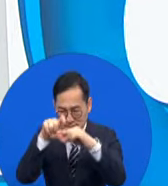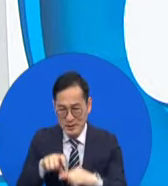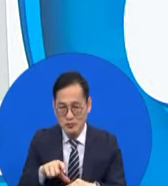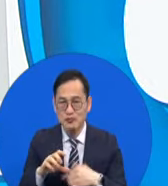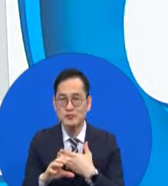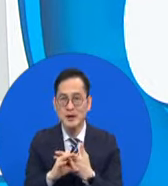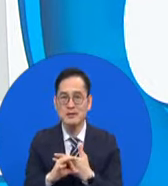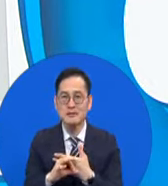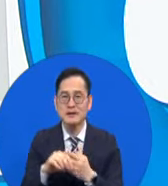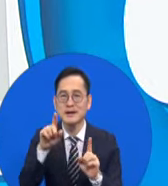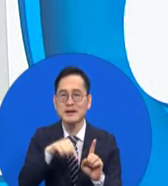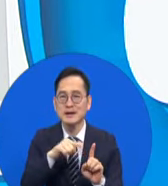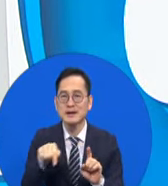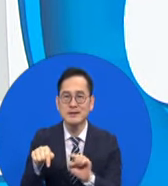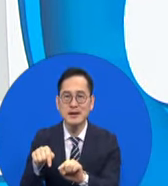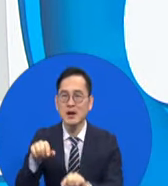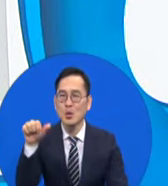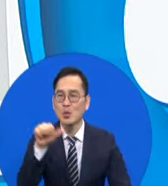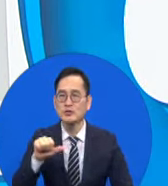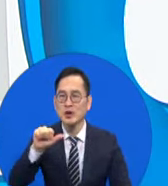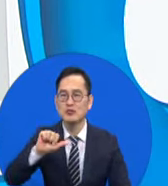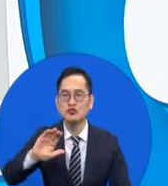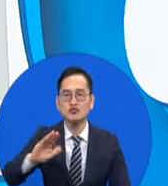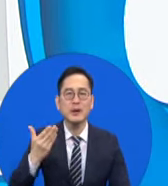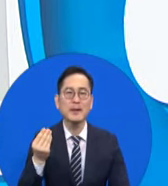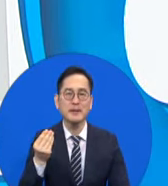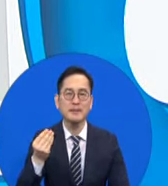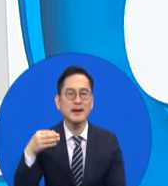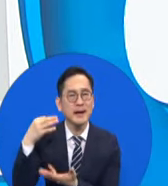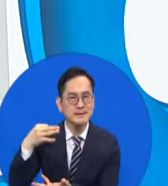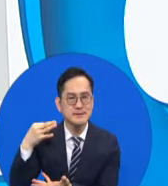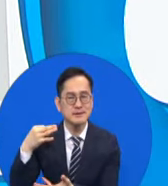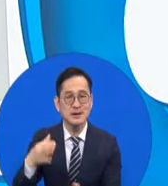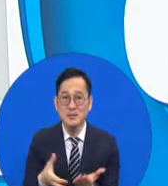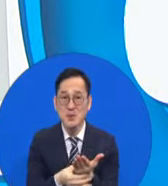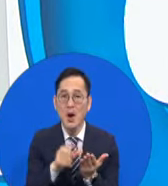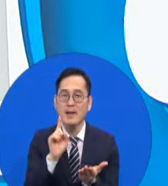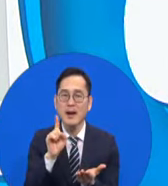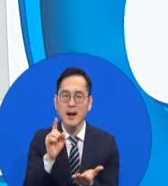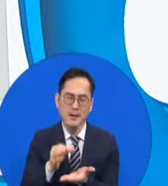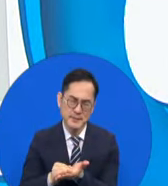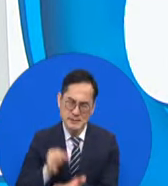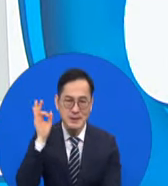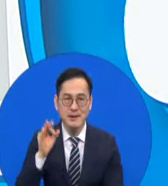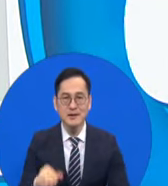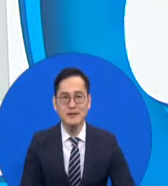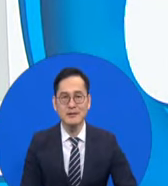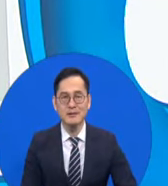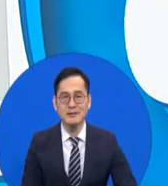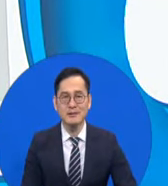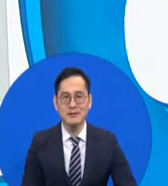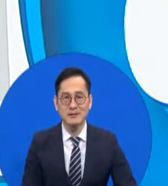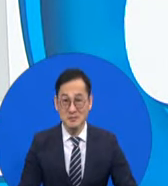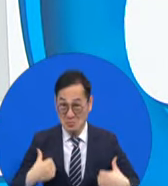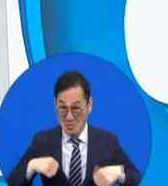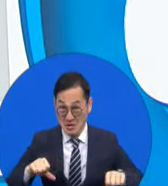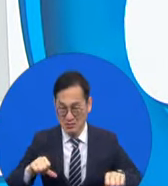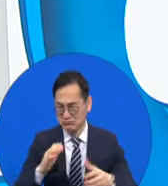가치가 5,900만 원에 달한다. 어휴, 이렇게 비싼 표 버리시겠습니까? 사전